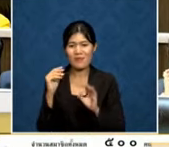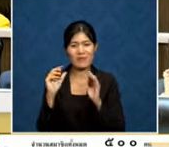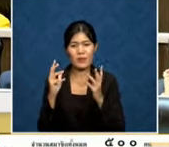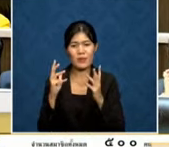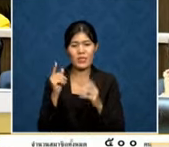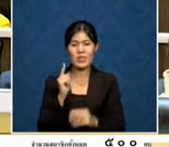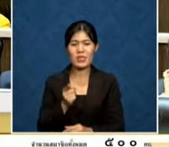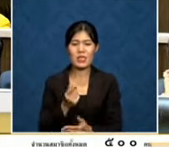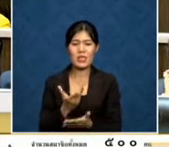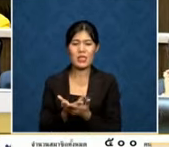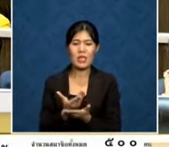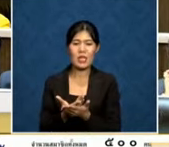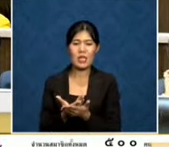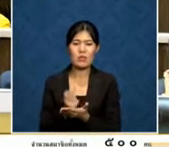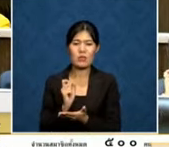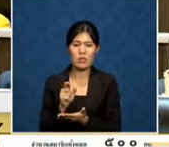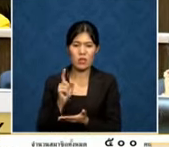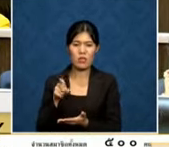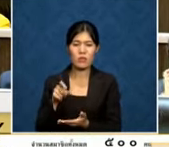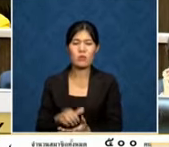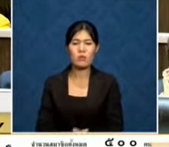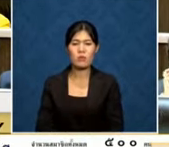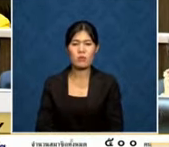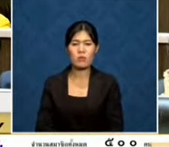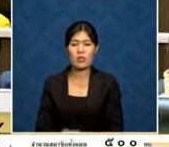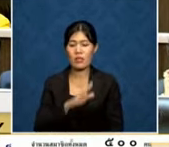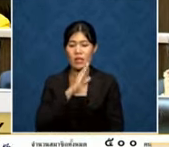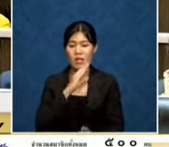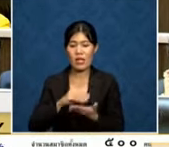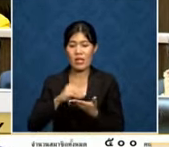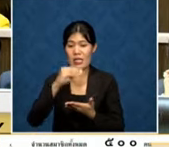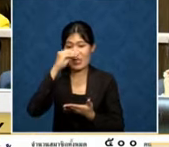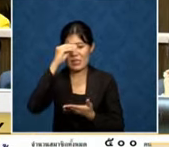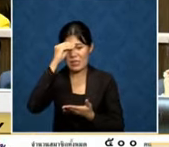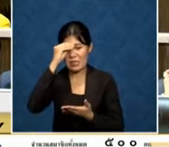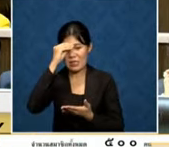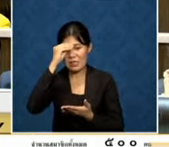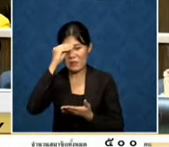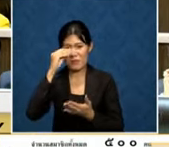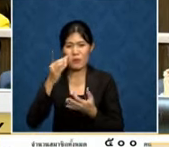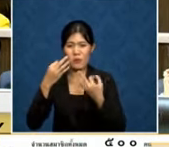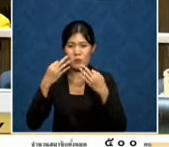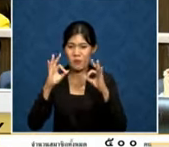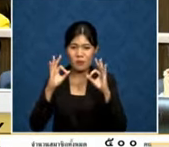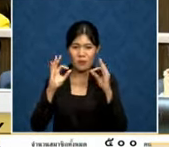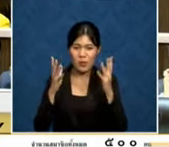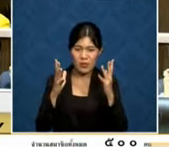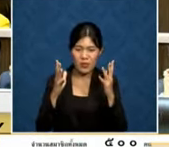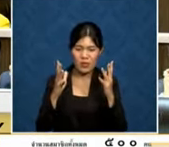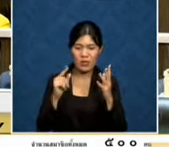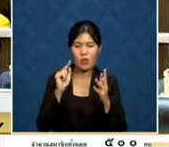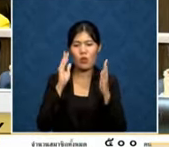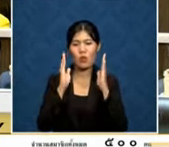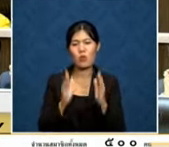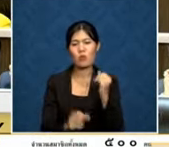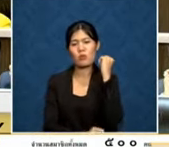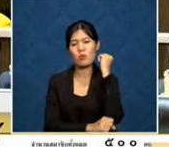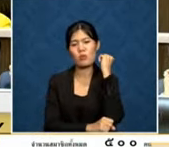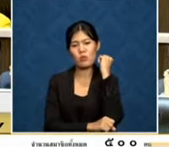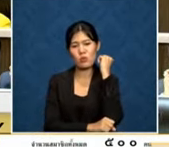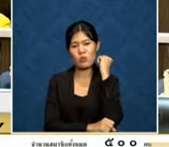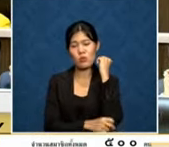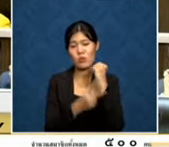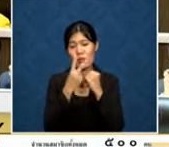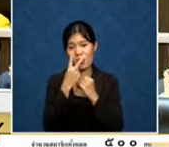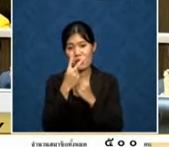นั้นเมื่อไม่ฟรีนะครับความยากจนก็มาเยือนท่านประธานก็จะได้เห็นนะครับว่าเวลาเปิดเทอมนั้นนะ